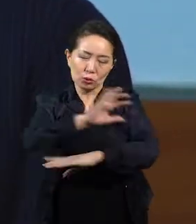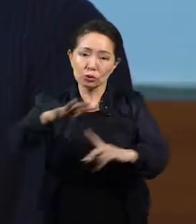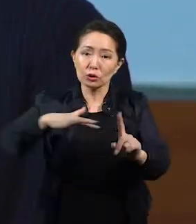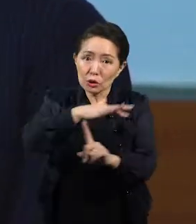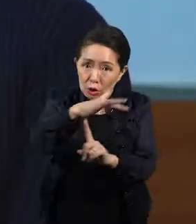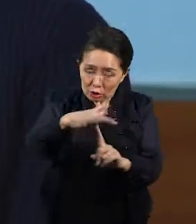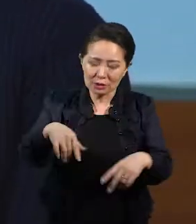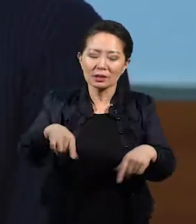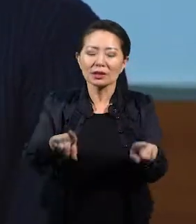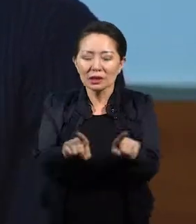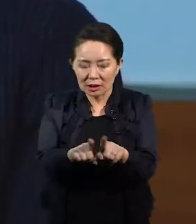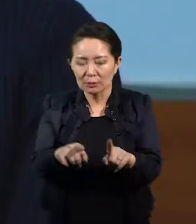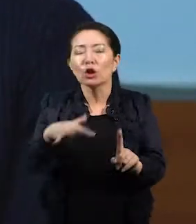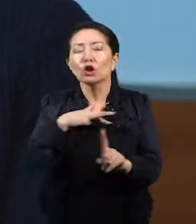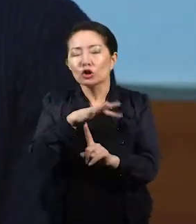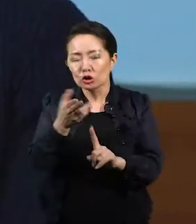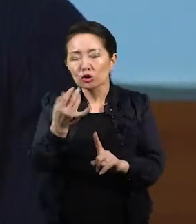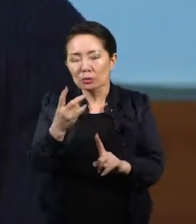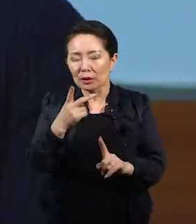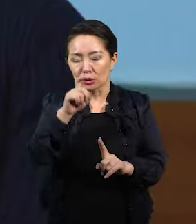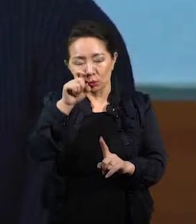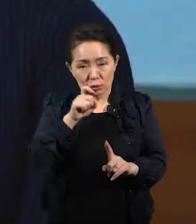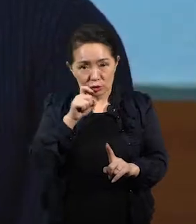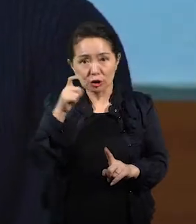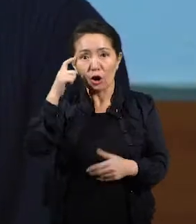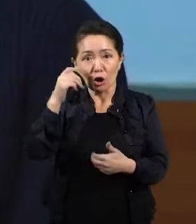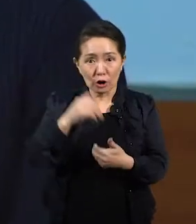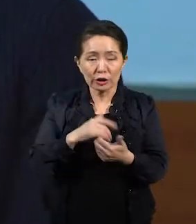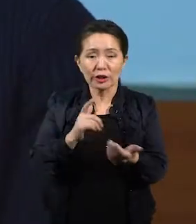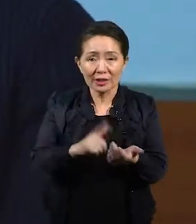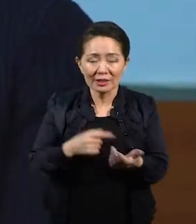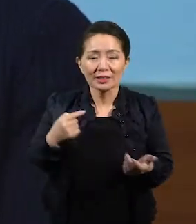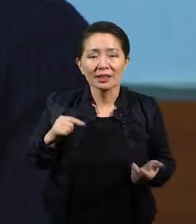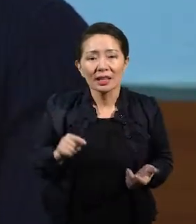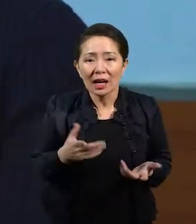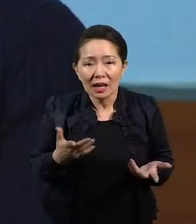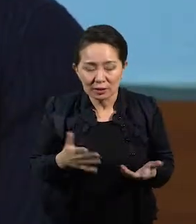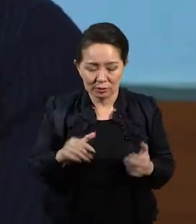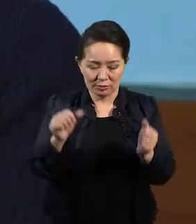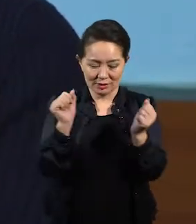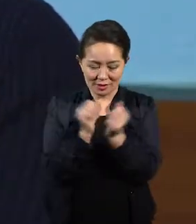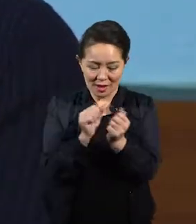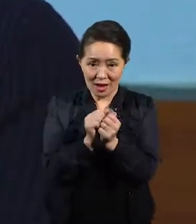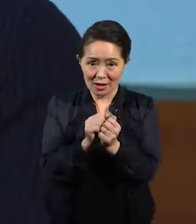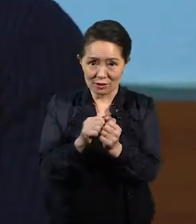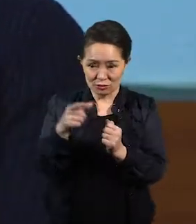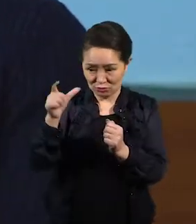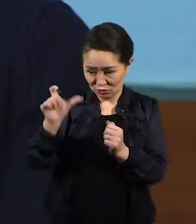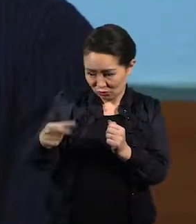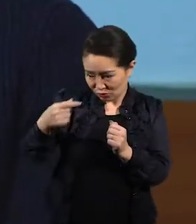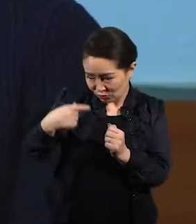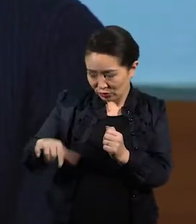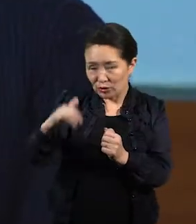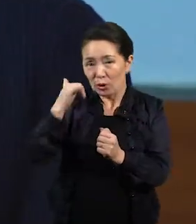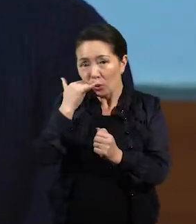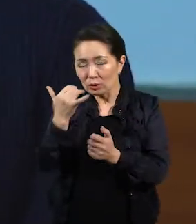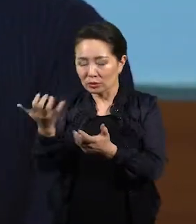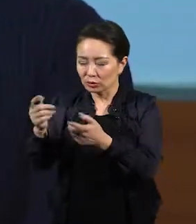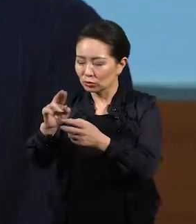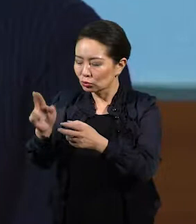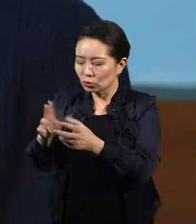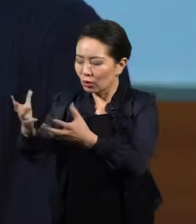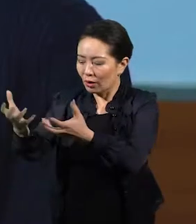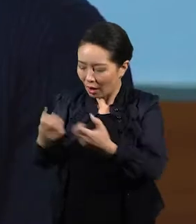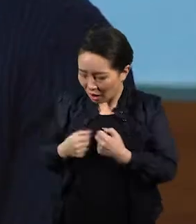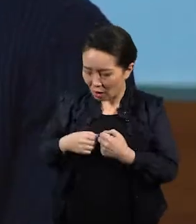нэр тийм нөхцөл байдлыг хүсдэг юм шүү гэдгийг ойлгох хэрэгтэй. Учир нь бид нар найз нөхдийнхөө одоо утсыг зөвшөөрлөг аваад зургийг